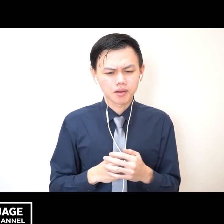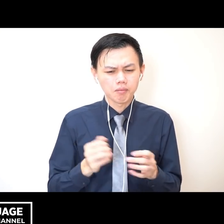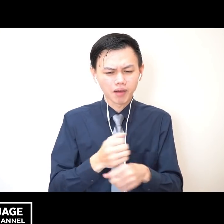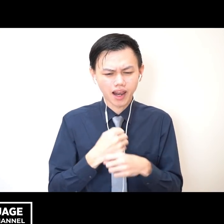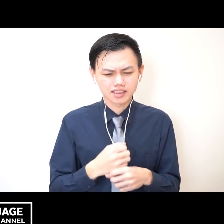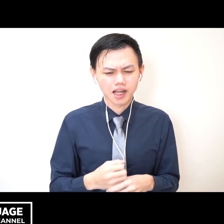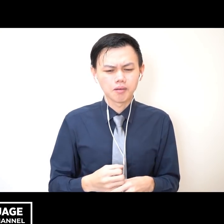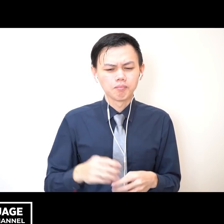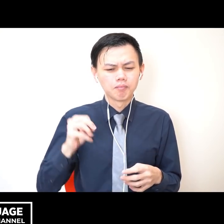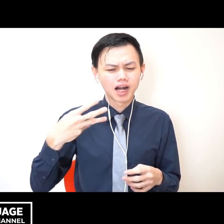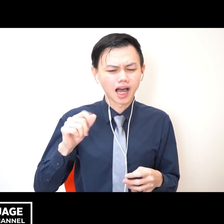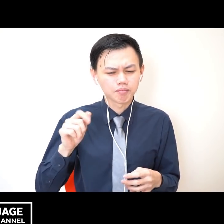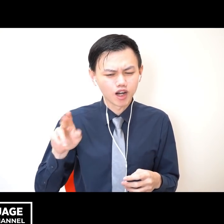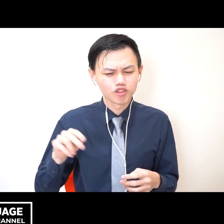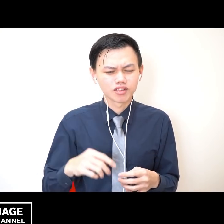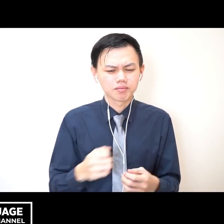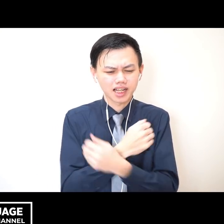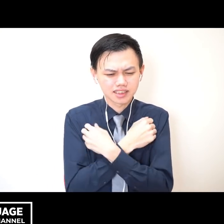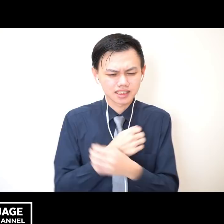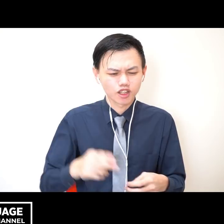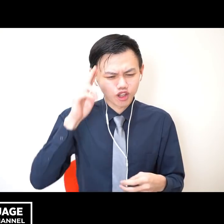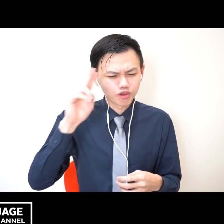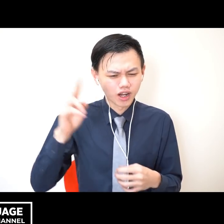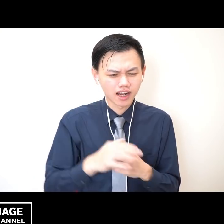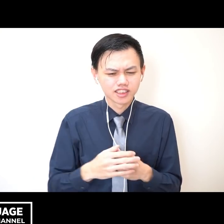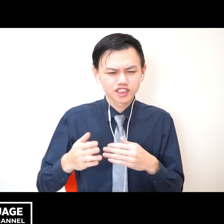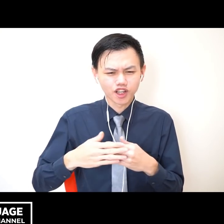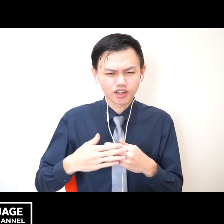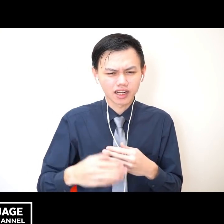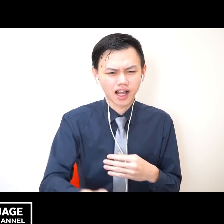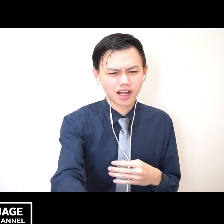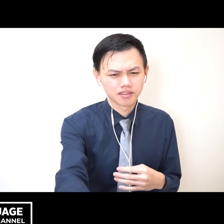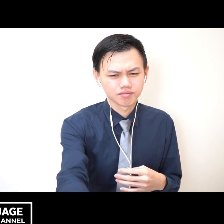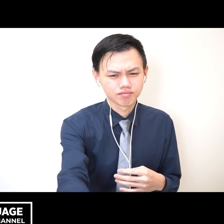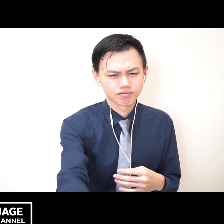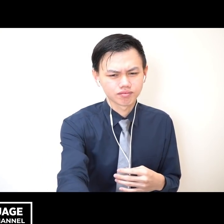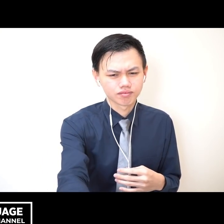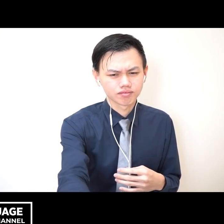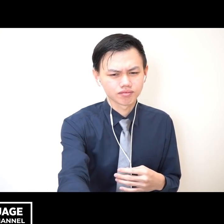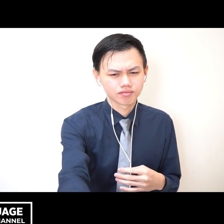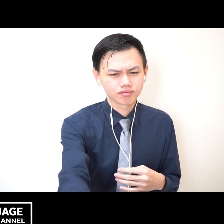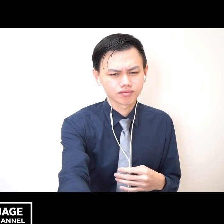saya. Karena kasih Tuhan adalah kasih yang selalu berkorban, seperti yang tadi firman Tuhan